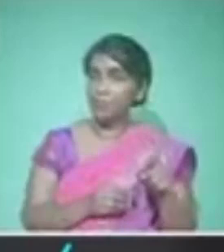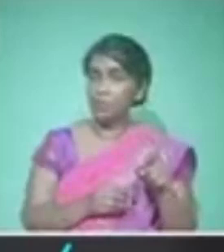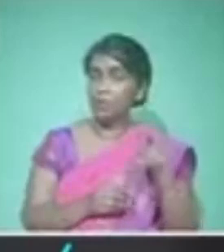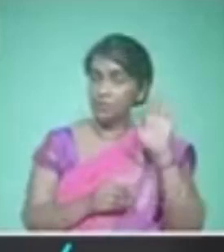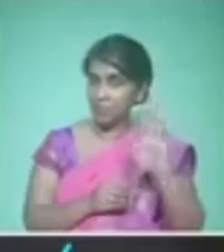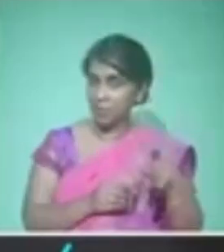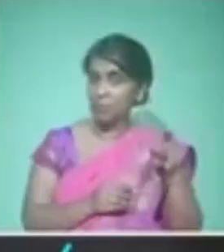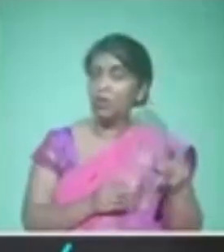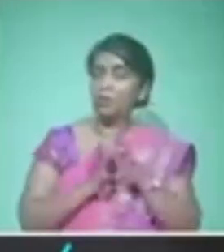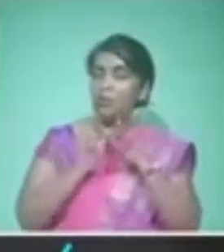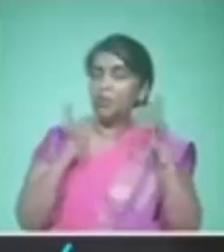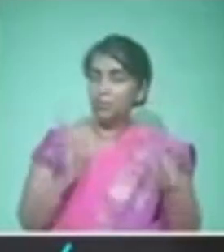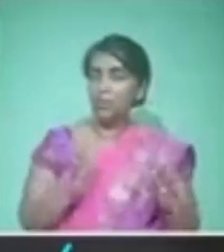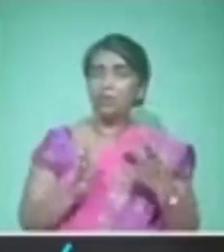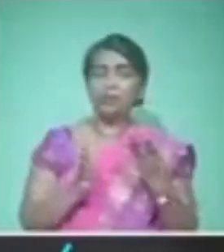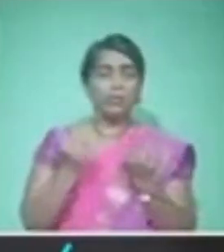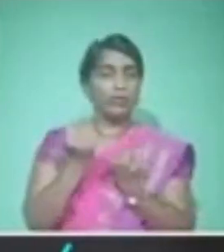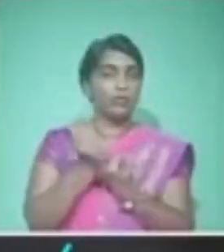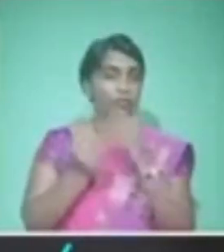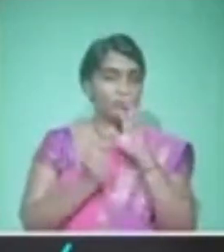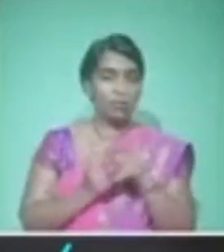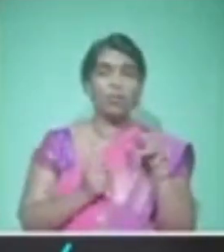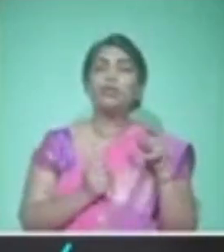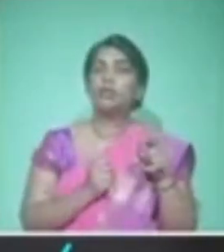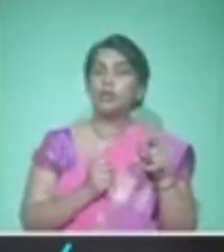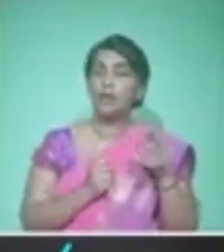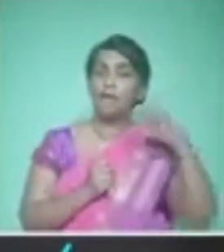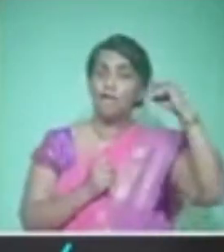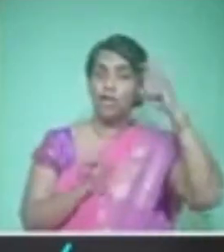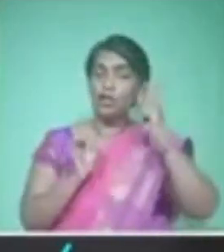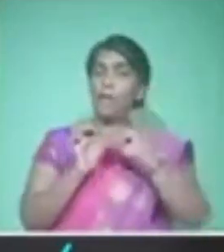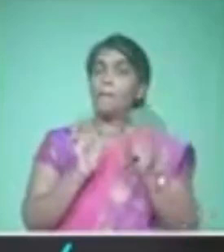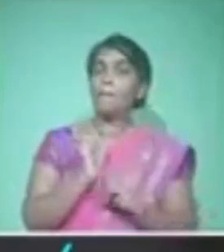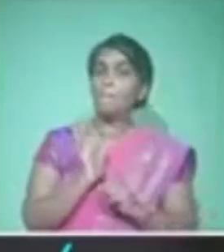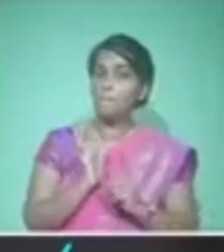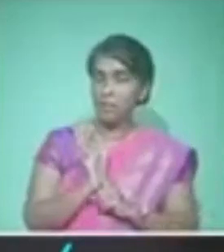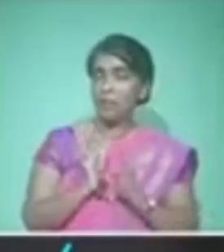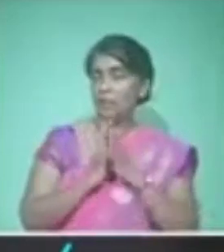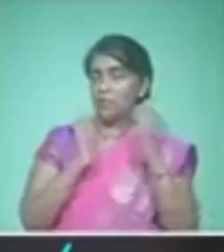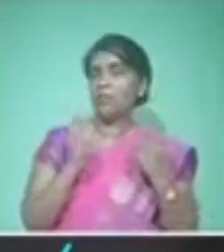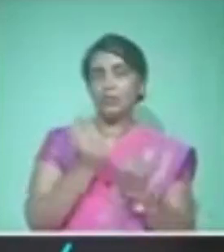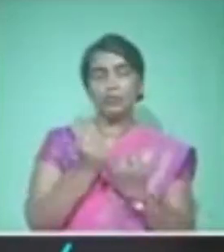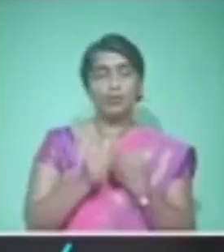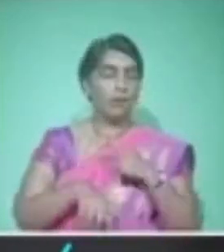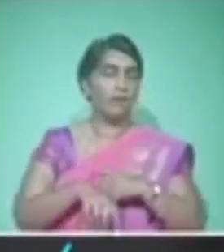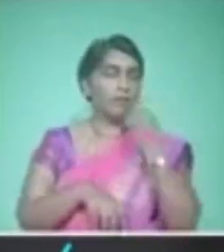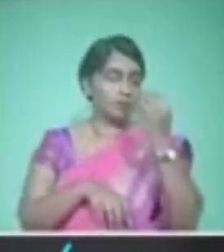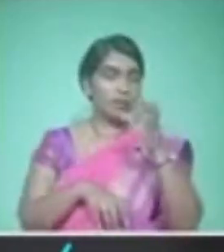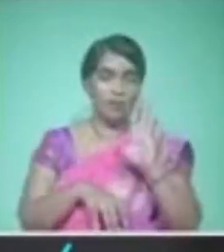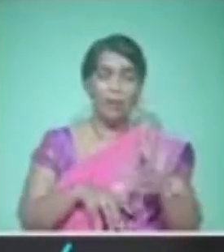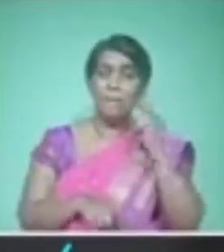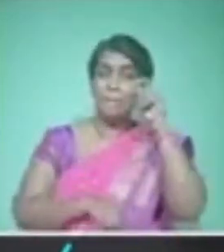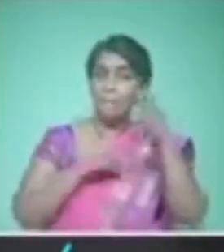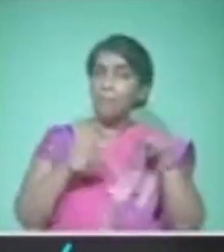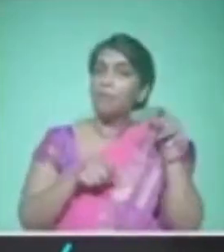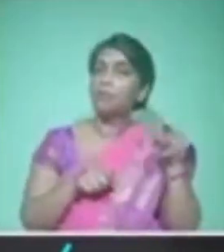තියෙන ලොකු ඉන්පුට් එකක් ඇවිල්ලා හරිද විදුලි මිල තමයි ලොකු ඉන්පුට් එකක් ඒ නිසා ඒකට තැන දෙන්න ඕනේ ඉතින් අපි